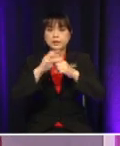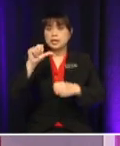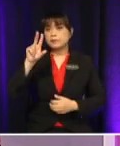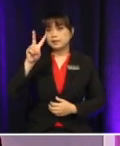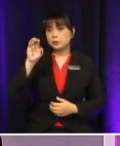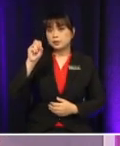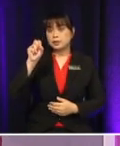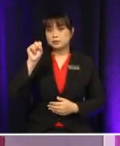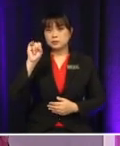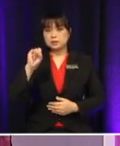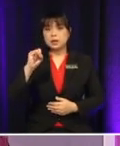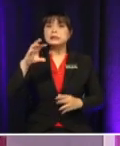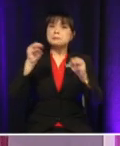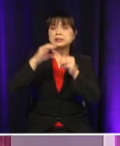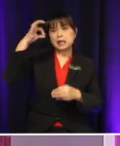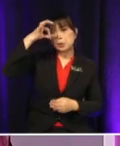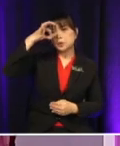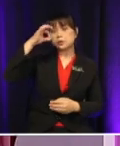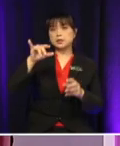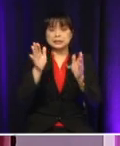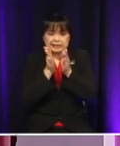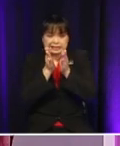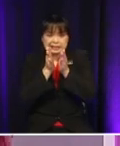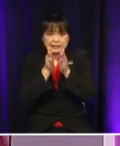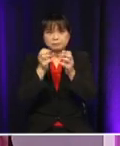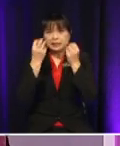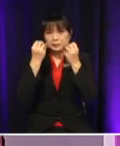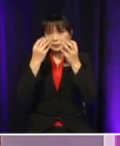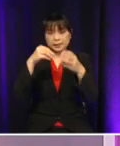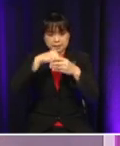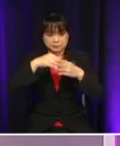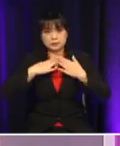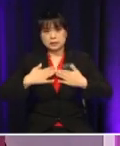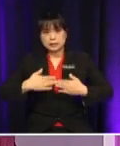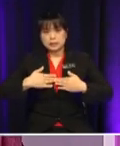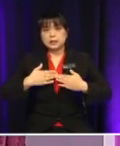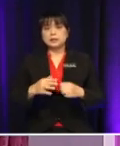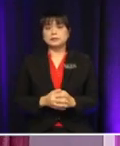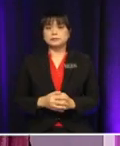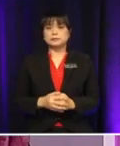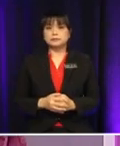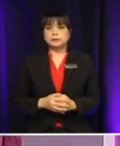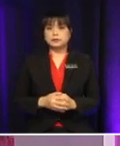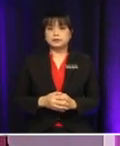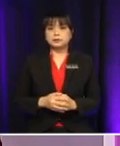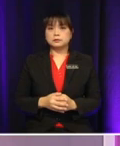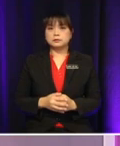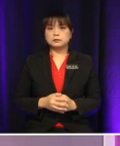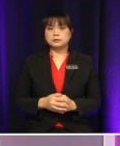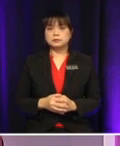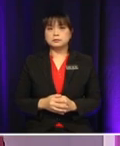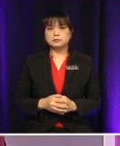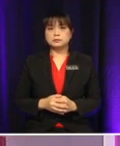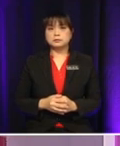kita tiup belum tentu dia akan mengembang tapi apabila elvirus pesaki emfisemani mereka semua akan bergabung menjadi satu